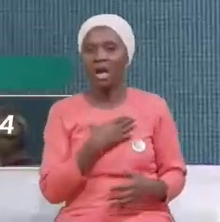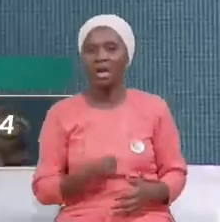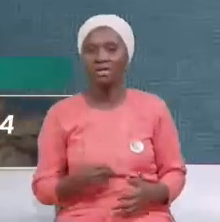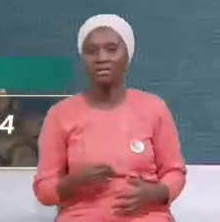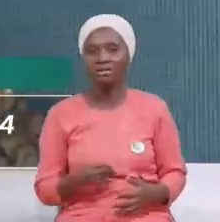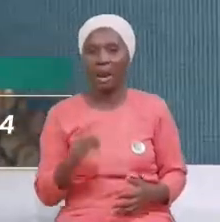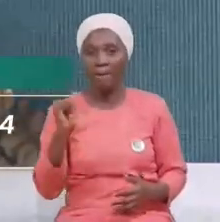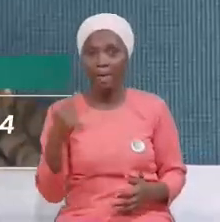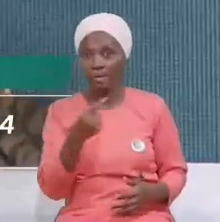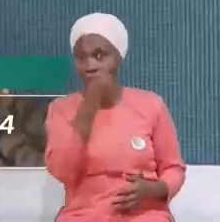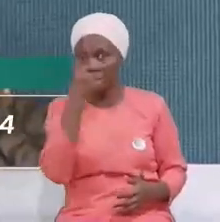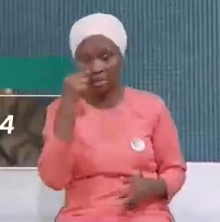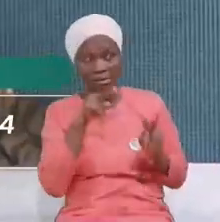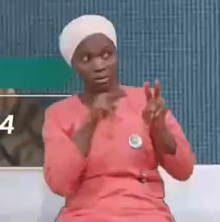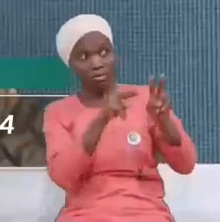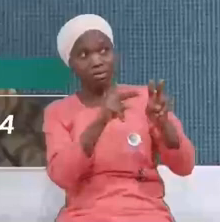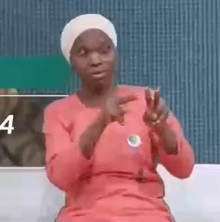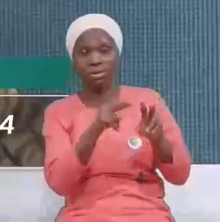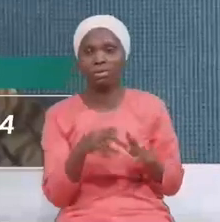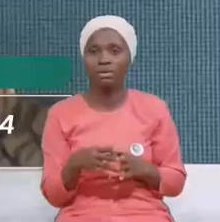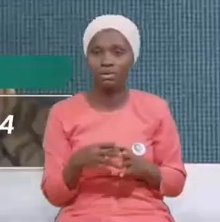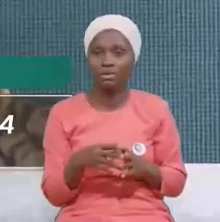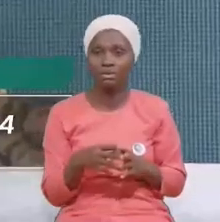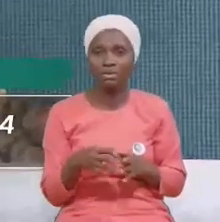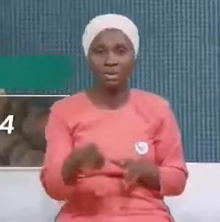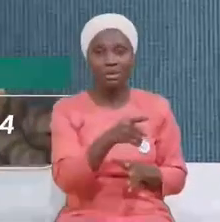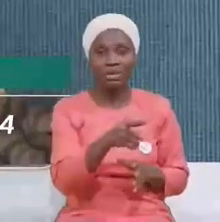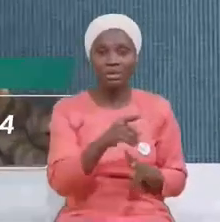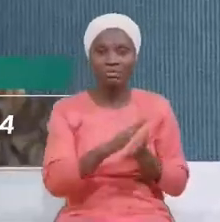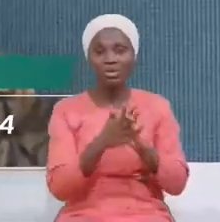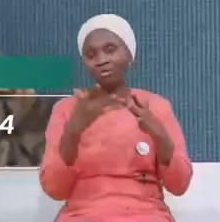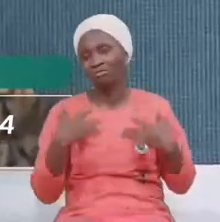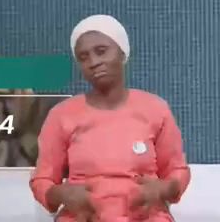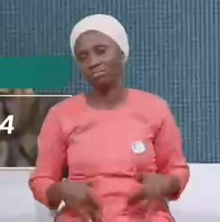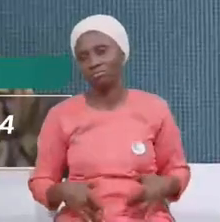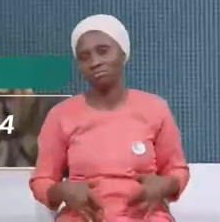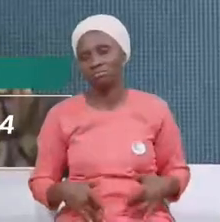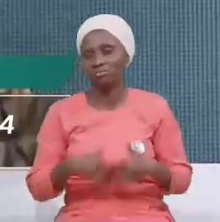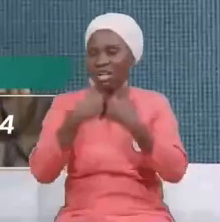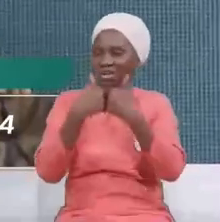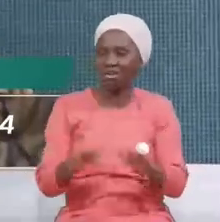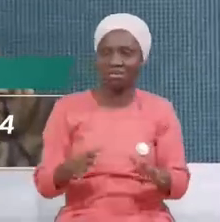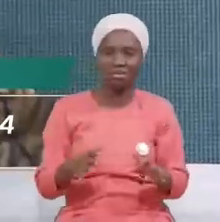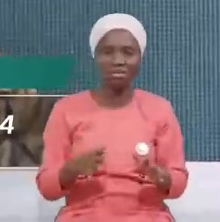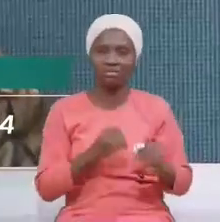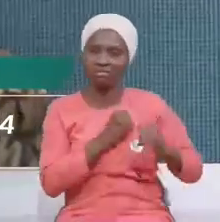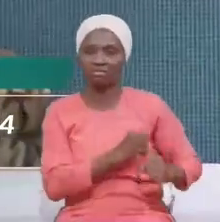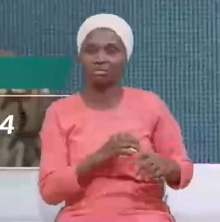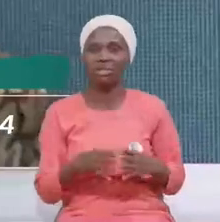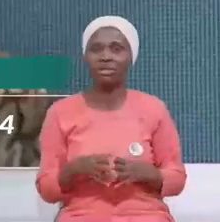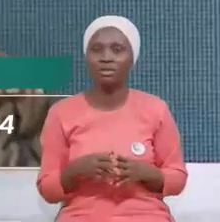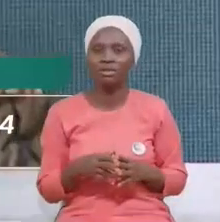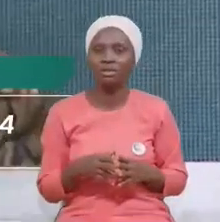Mais ils ont vu. Ils ont perdu courage. Par les paroles qu'ils ont entendues, ils ont perdu